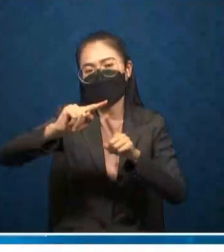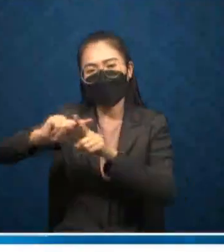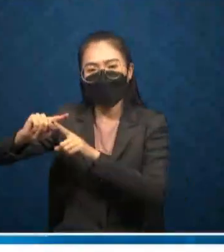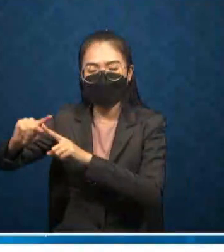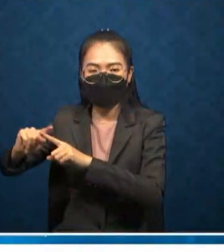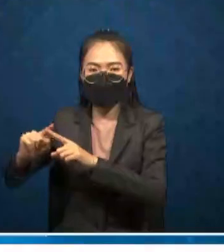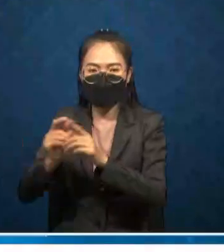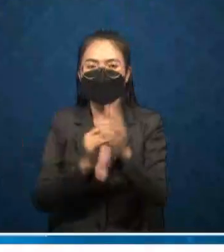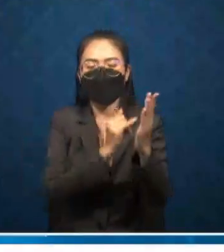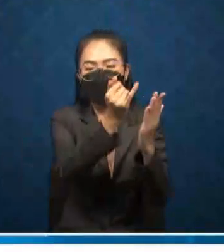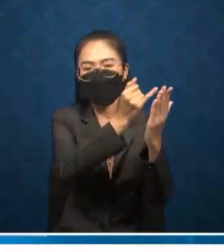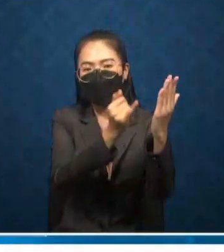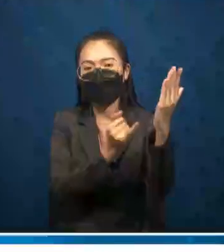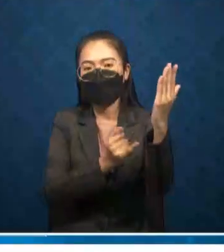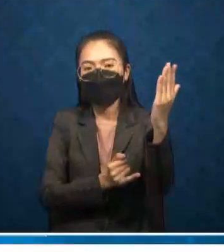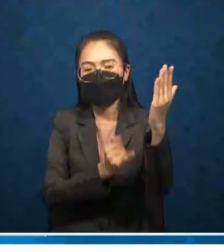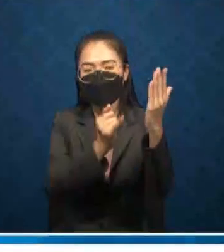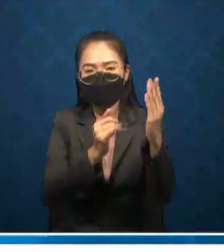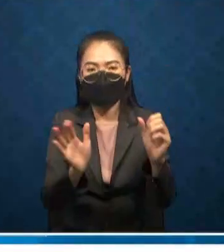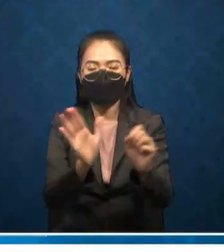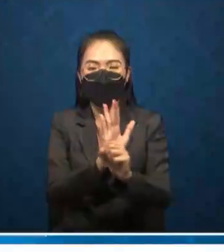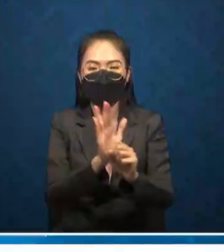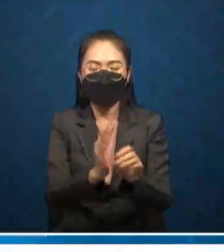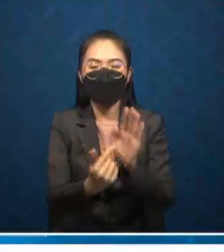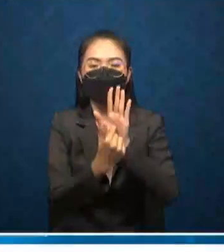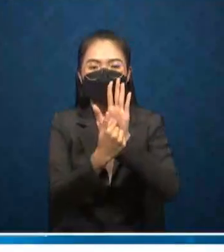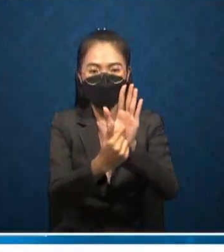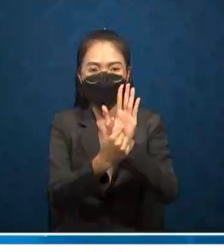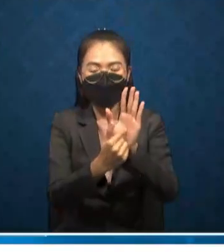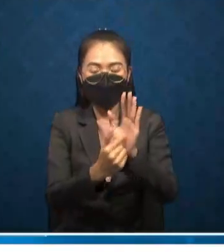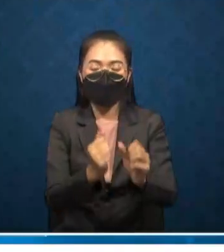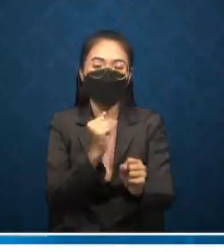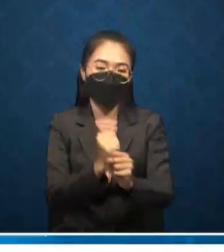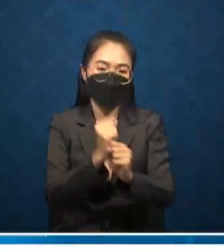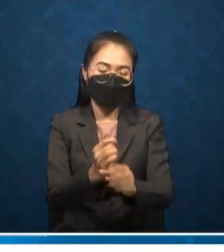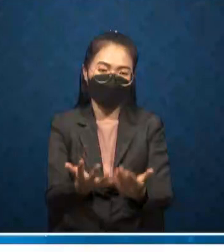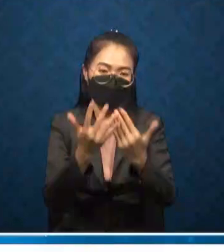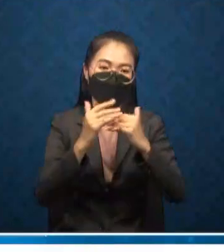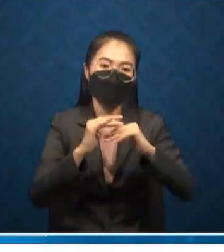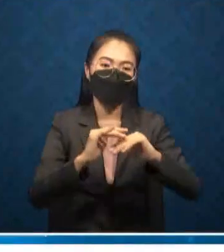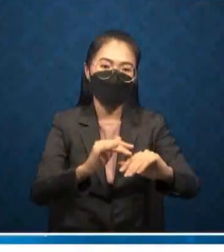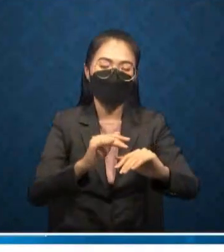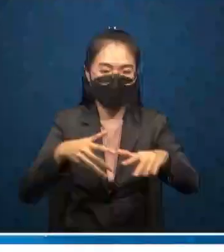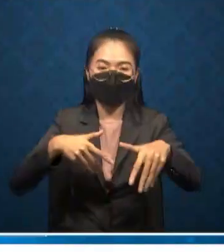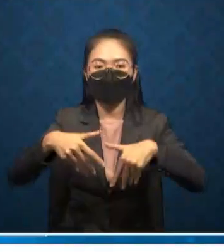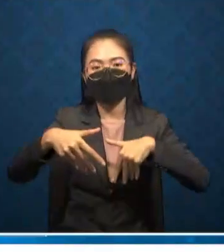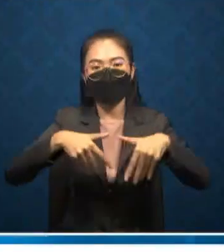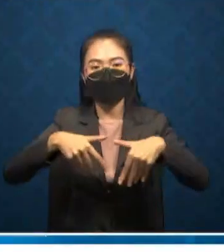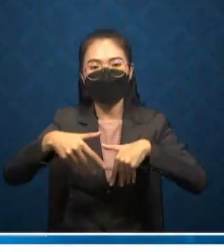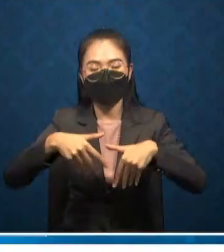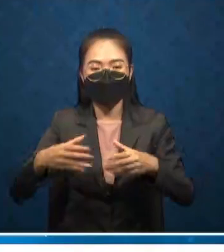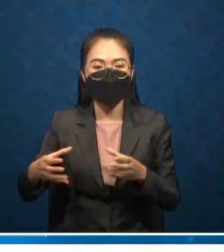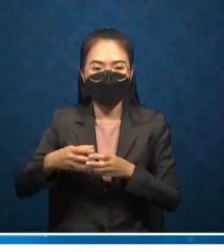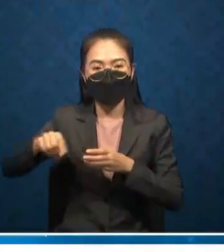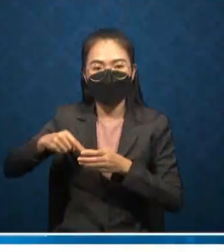ชุมทางทุ่งสงที่นครศรีธรรมราชอันนี้เป็นกลุ่มตัวอย่างของการทำงานแบบไตรภาคีที่ถักคณะทำ